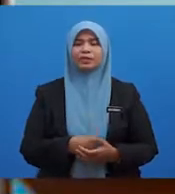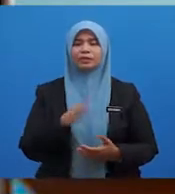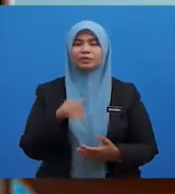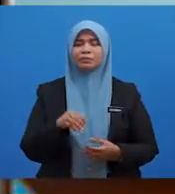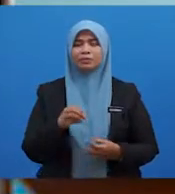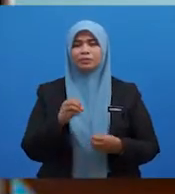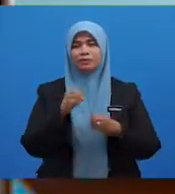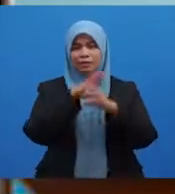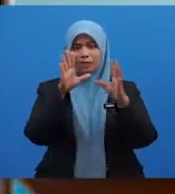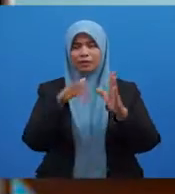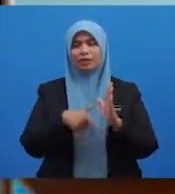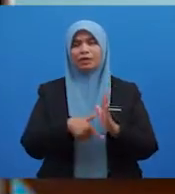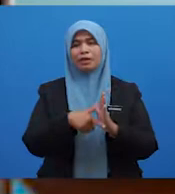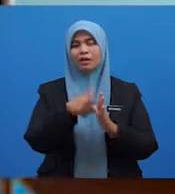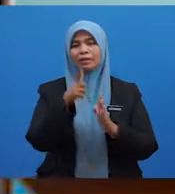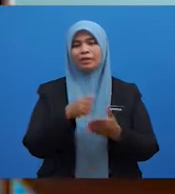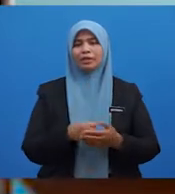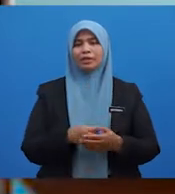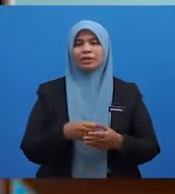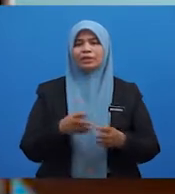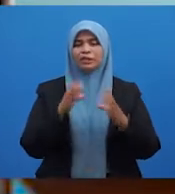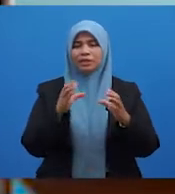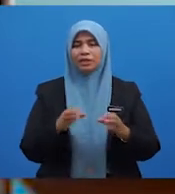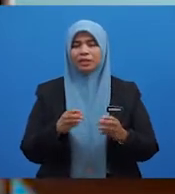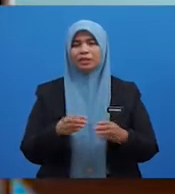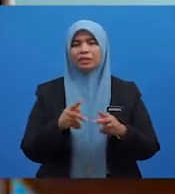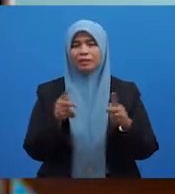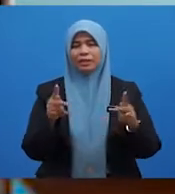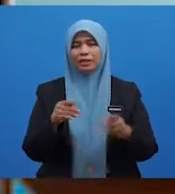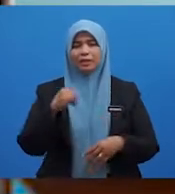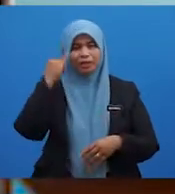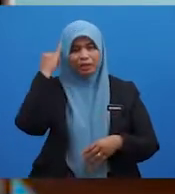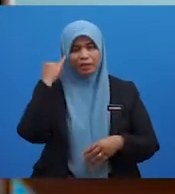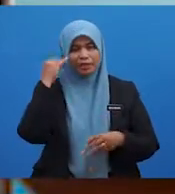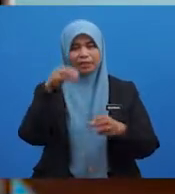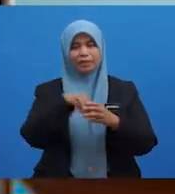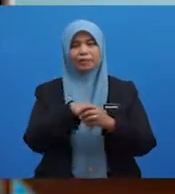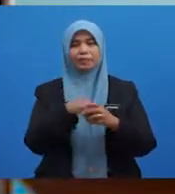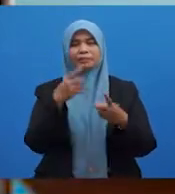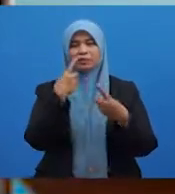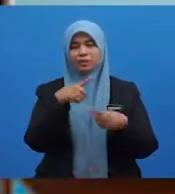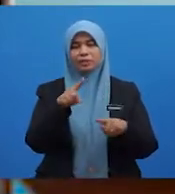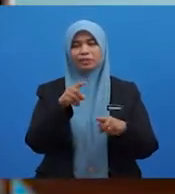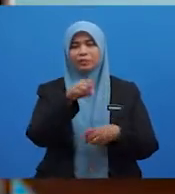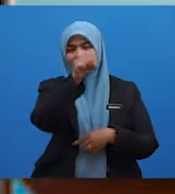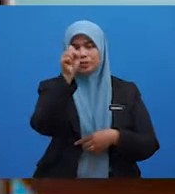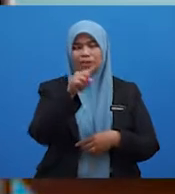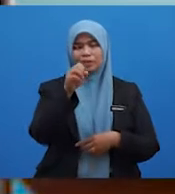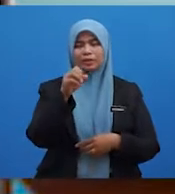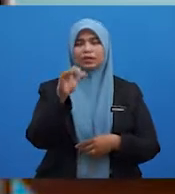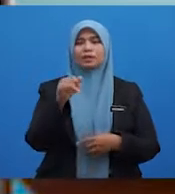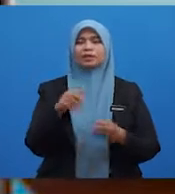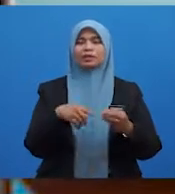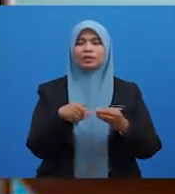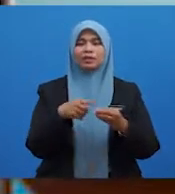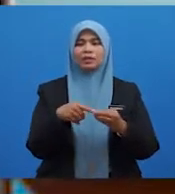terangkan lebih lanjut teknik mengembangkan idea dalam menjawab soalan yang